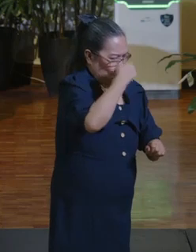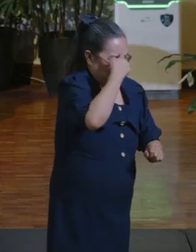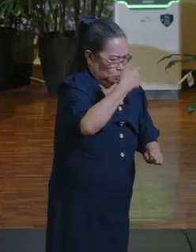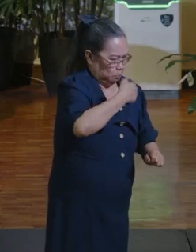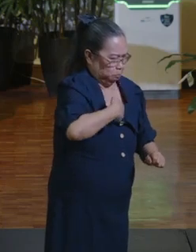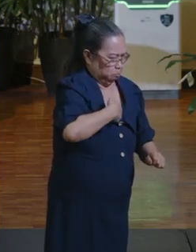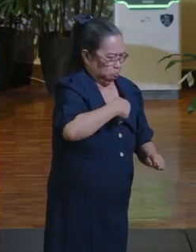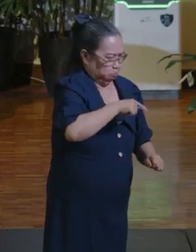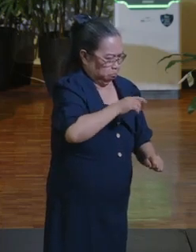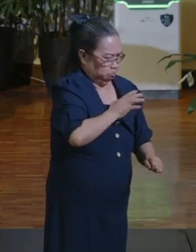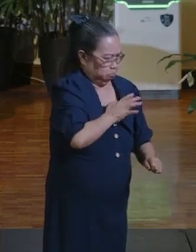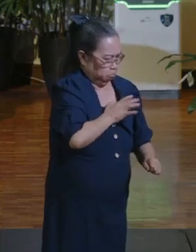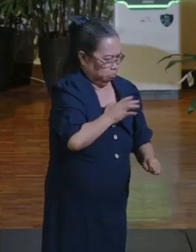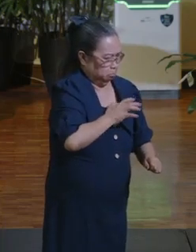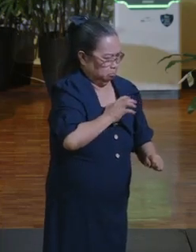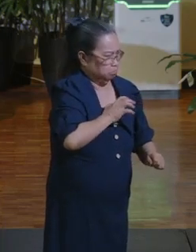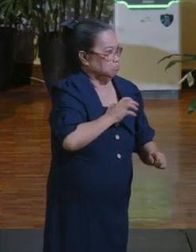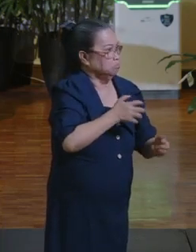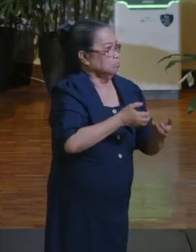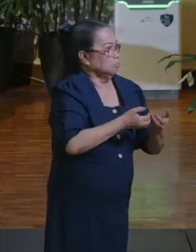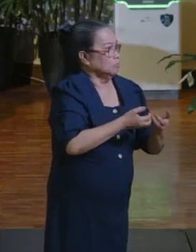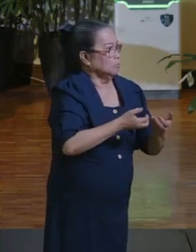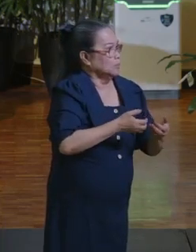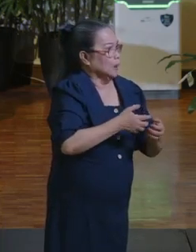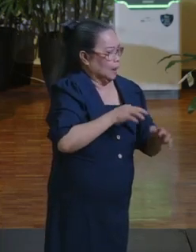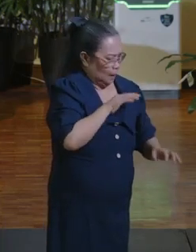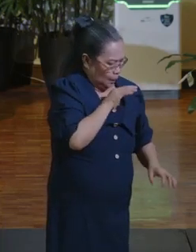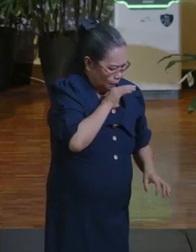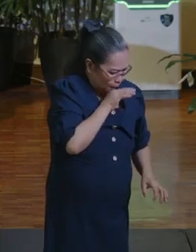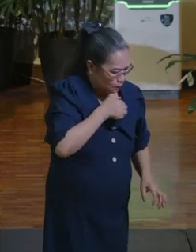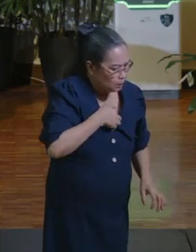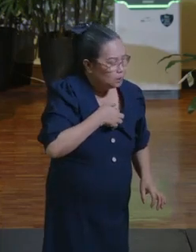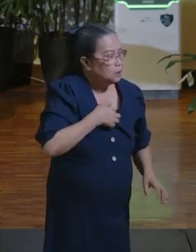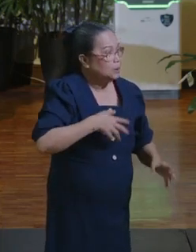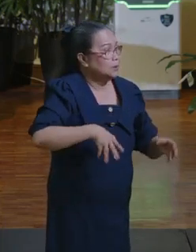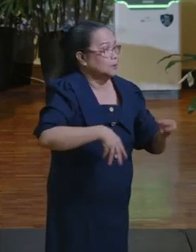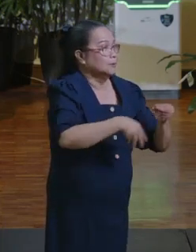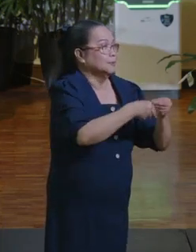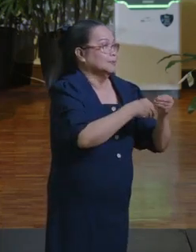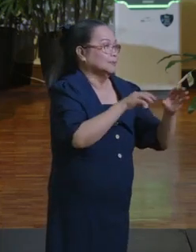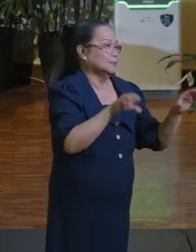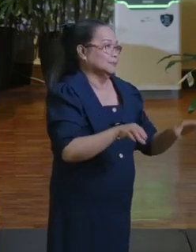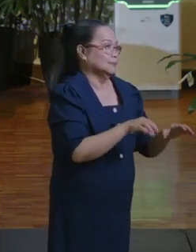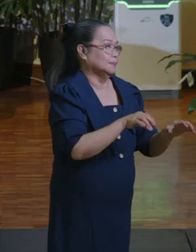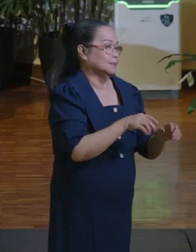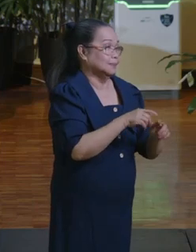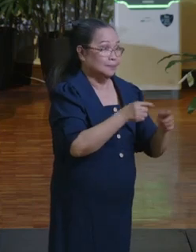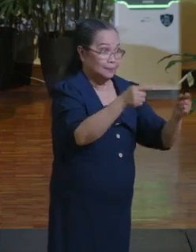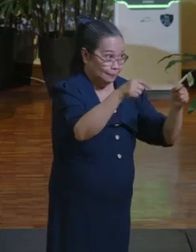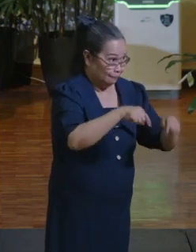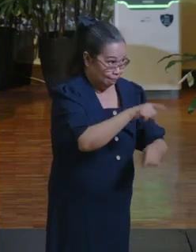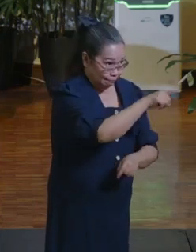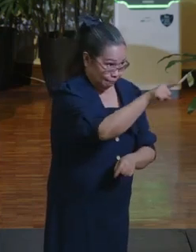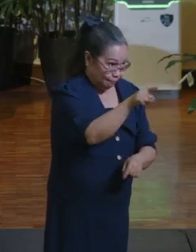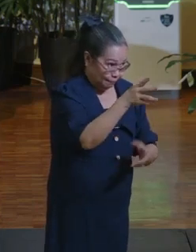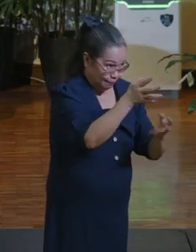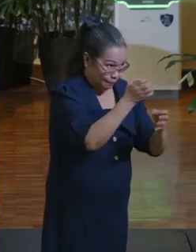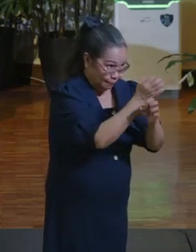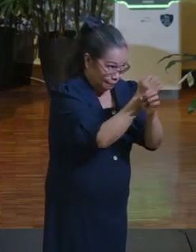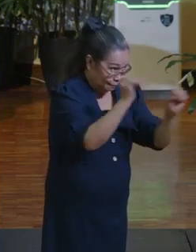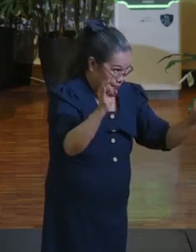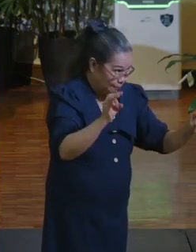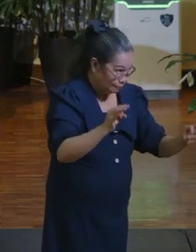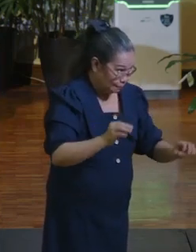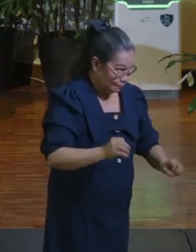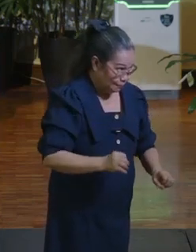Magtataka kayo, marami-rami din po. Baka may ilan sa atin dito, nagpupunta dito dahil, siguro